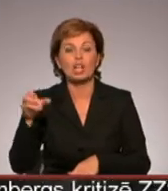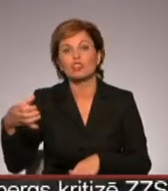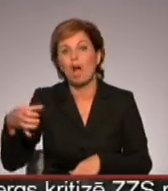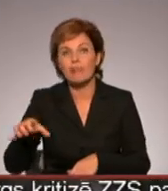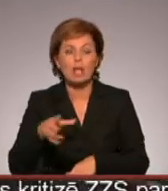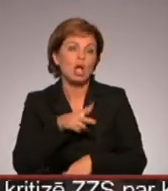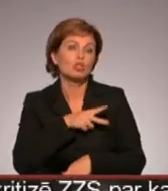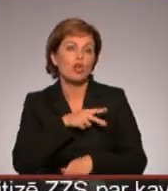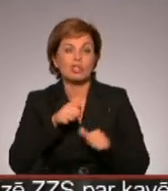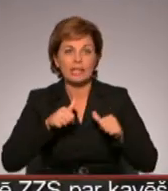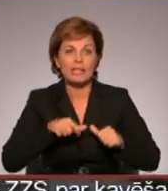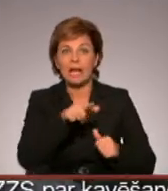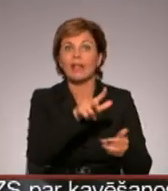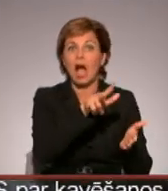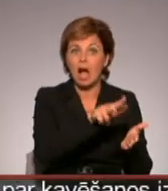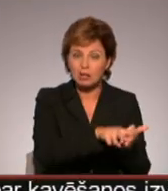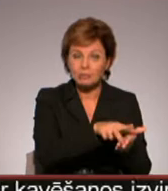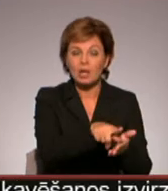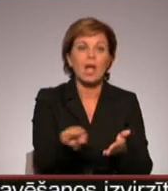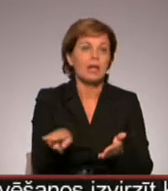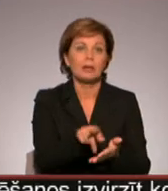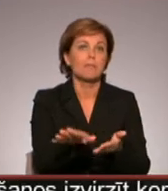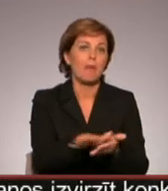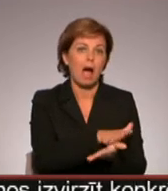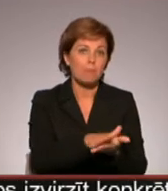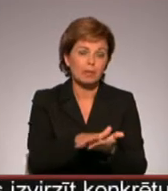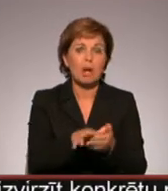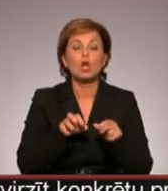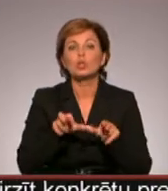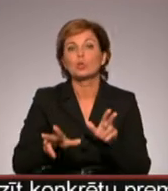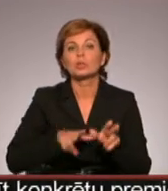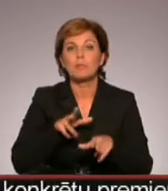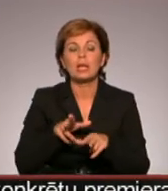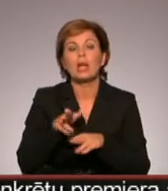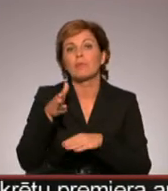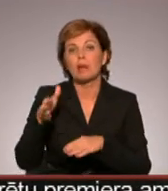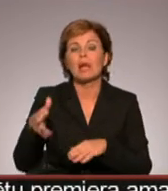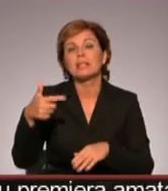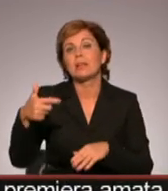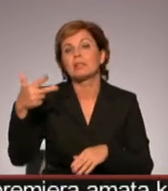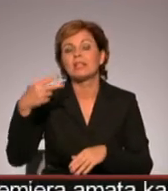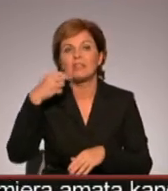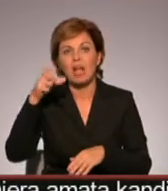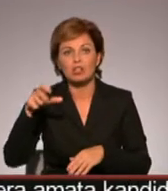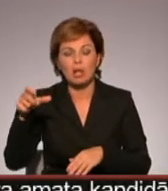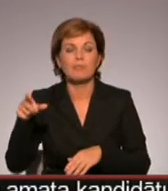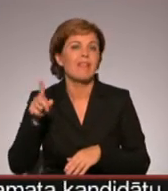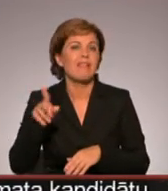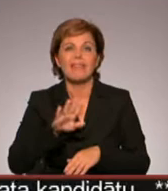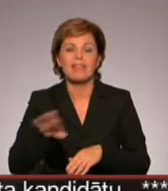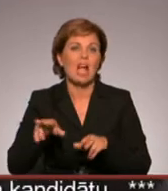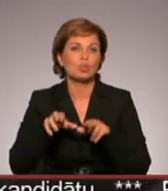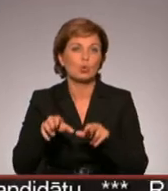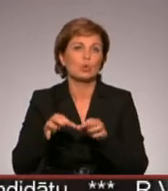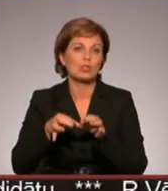ar sociālā dienesta akceptu tas ir bez maksas šobrīd skrundes brigāde dodas pie 73 vecļaudīm ne tikai skrundes novadā